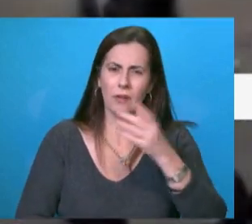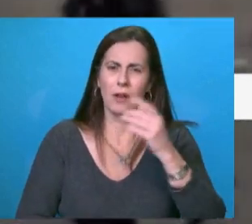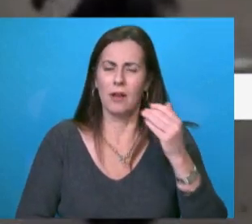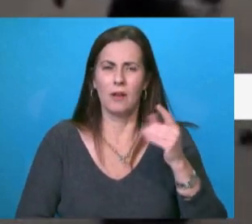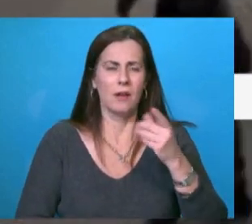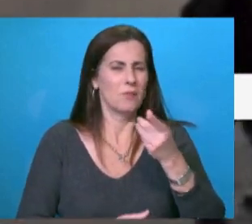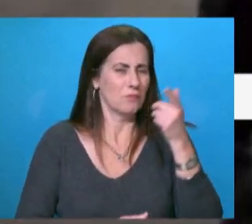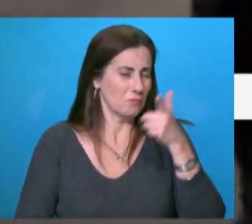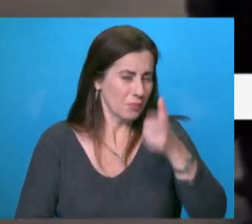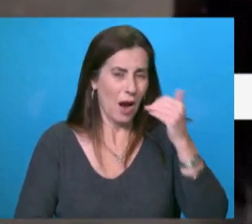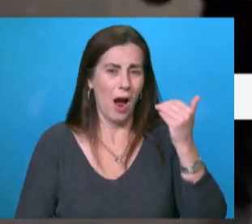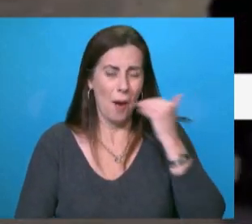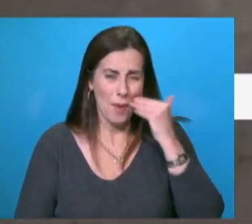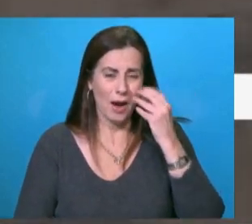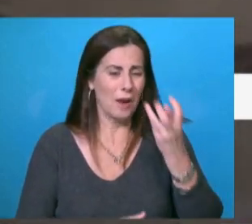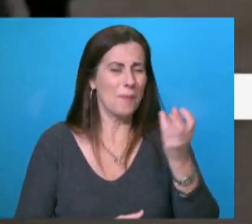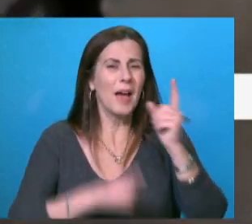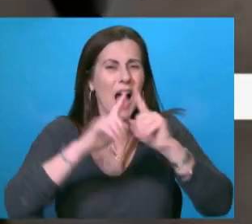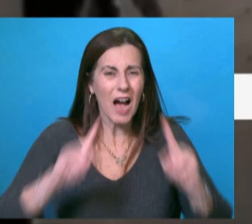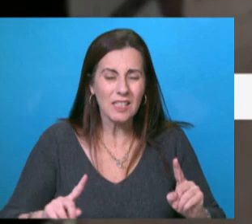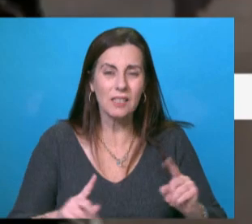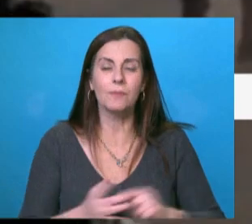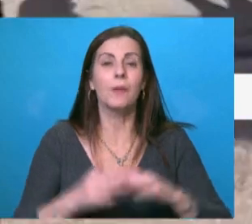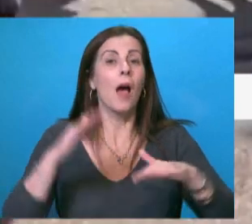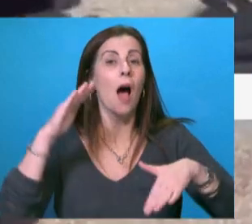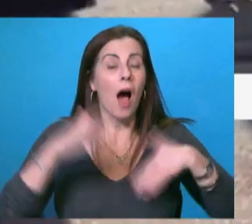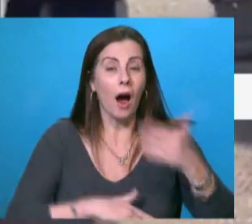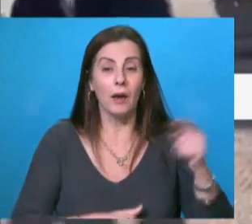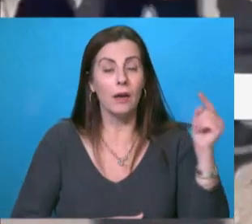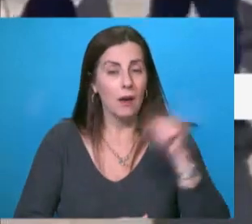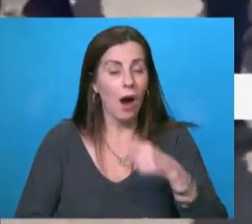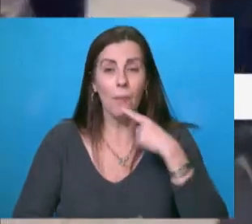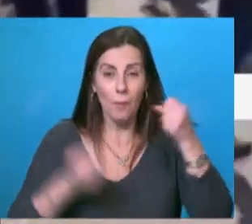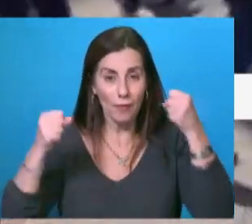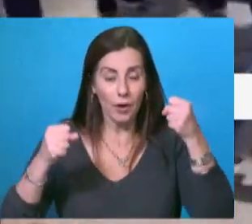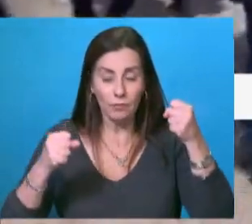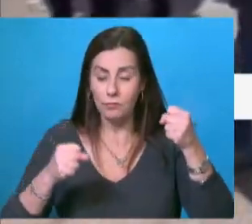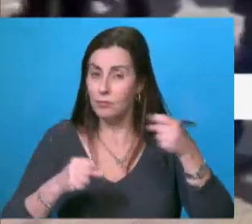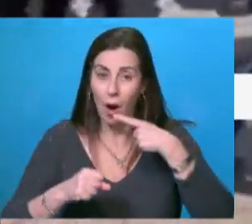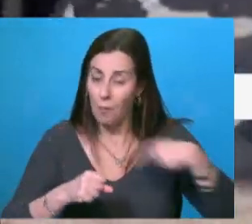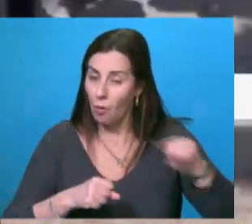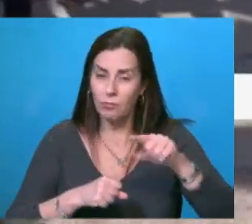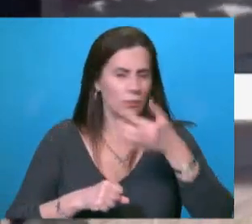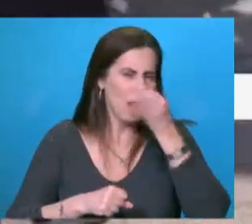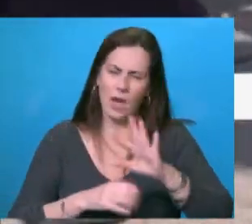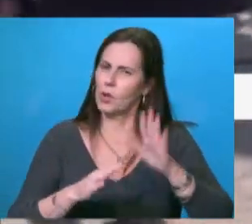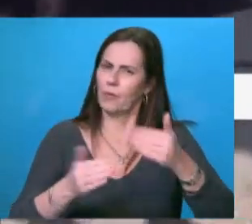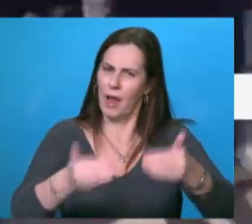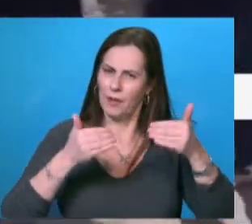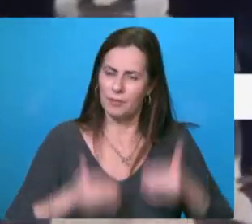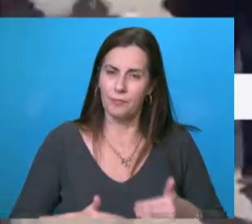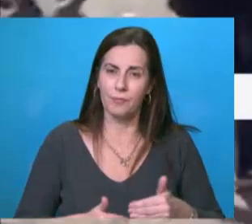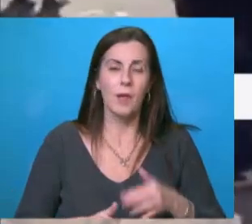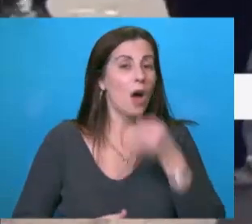שירו החיילים האמריקנים במקום. לאחר מכן הגיעה הוראה למפגינים מהנהגת המיליציות לסגת אחורה. השאלה כעת